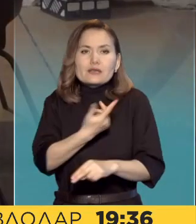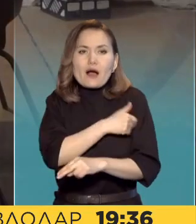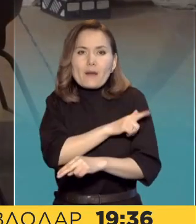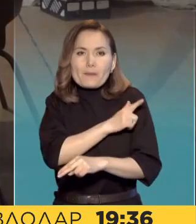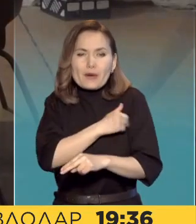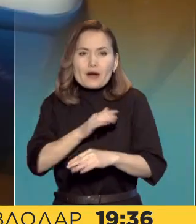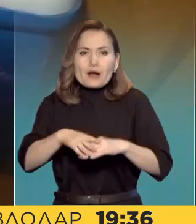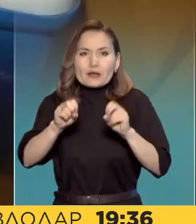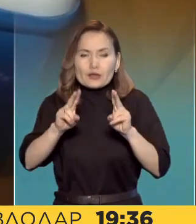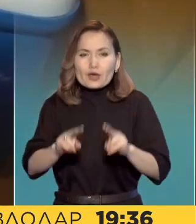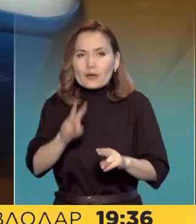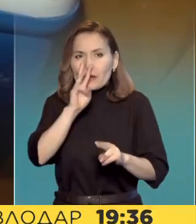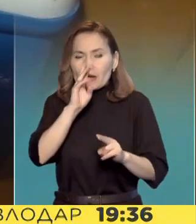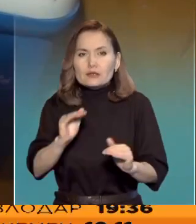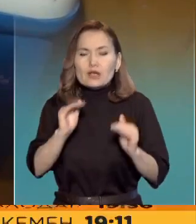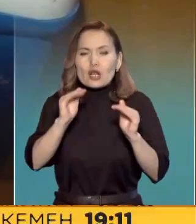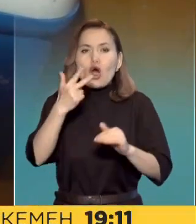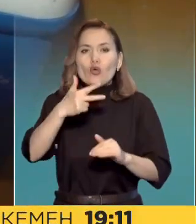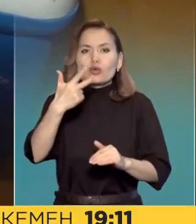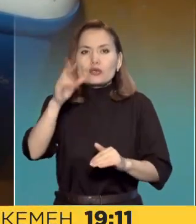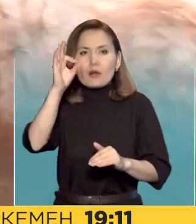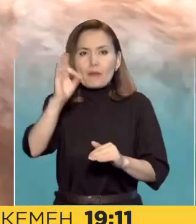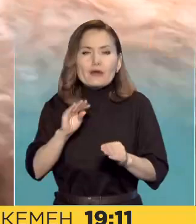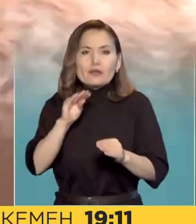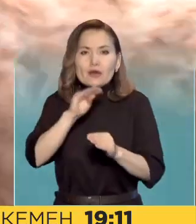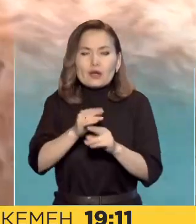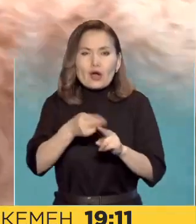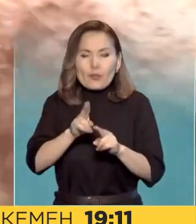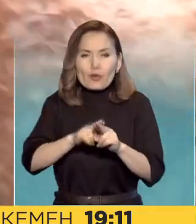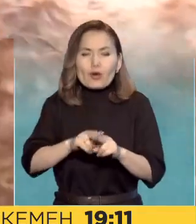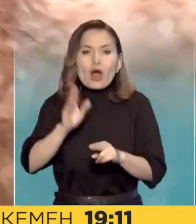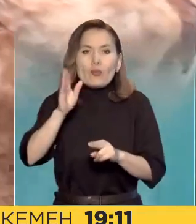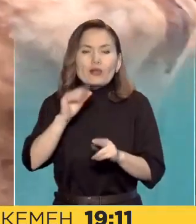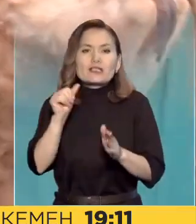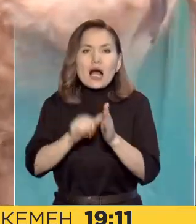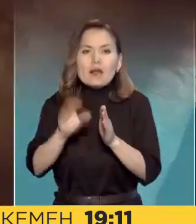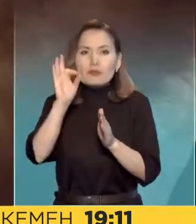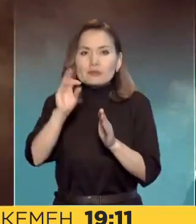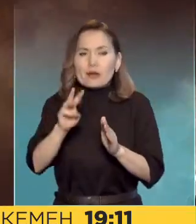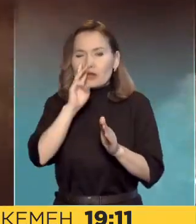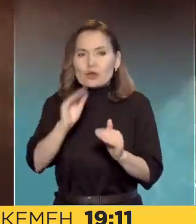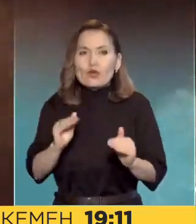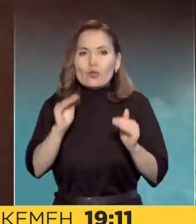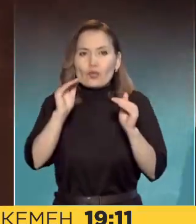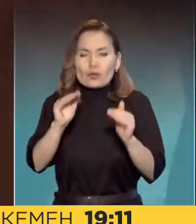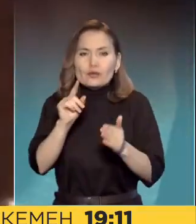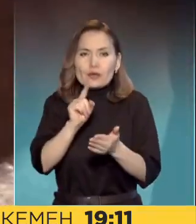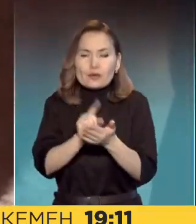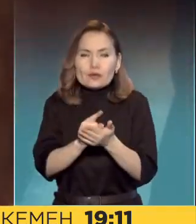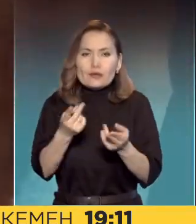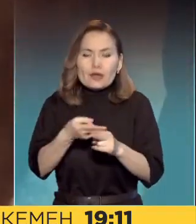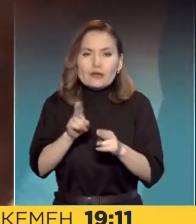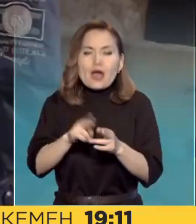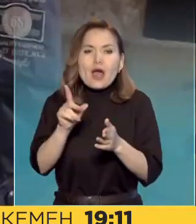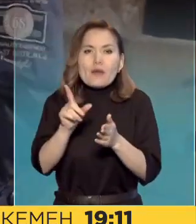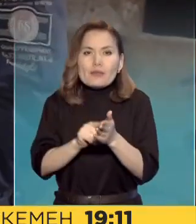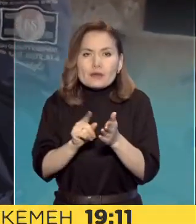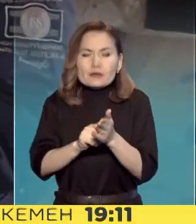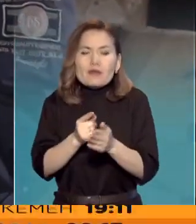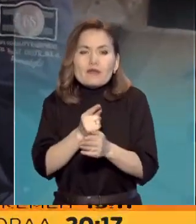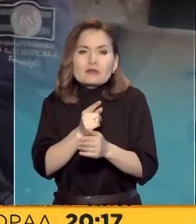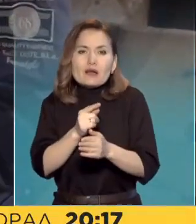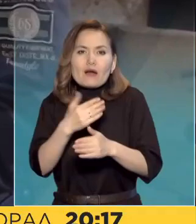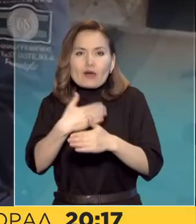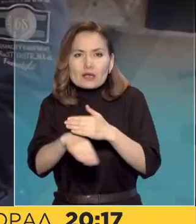жалақсы 33%-ға өсті. Енді 60%-ға дейін арттыру жоспарланып отыр. Ал еңбек демалысына шықса, 2 сыйақы төленеді. Ақылы